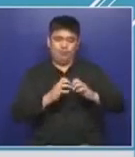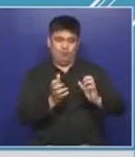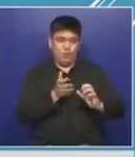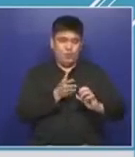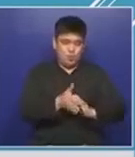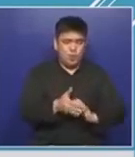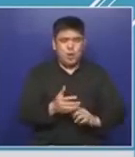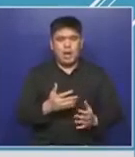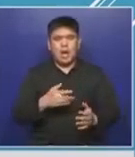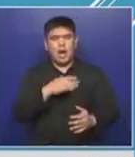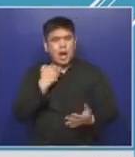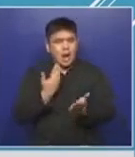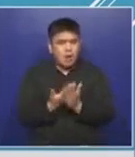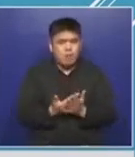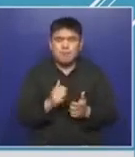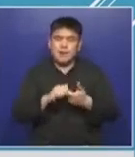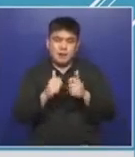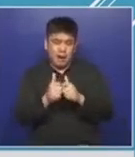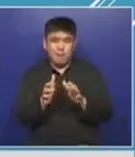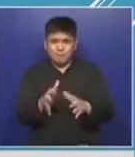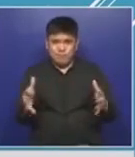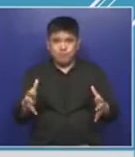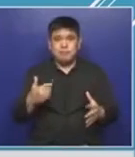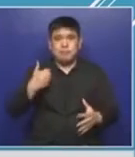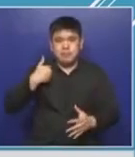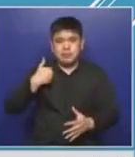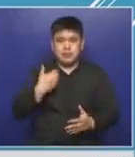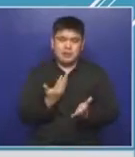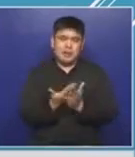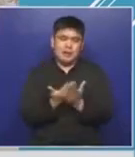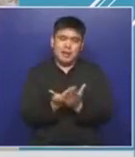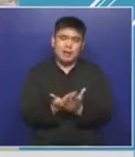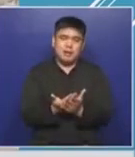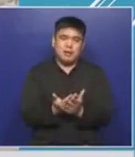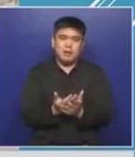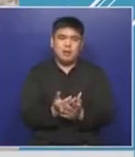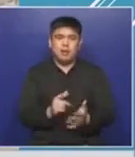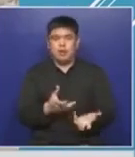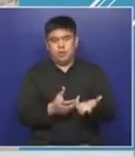พับไปเลยนะครับเพราะรายได้หายไปในชั่วพริบต